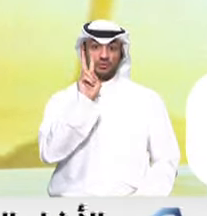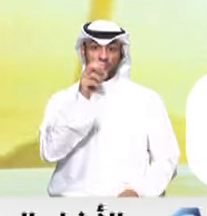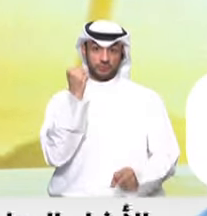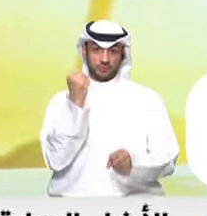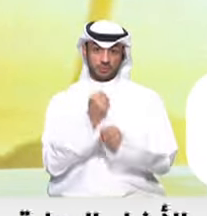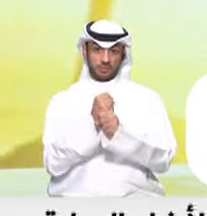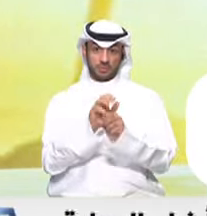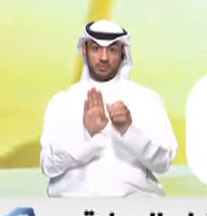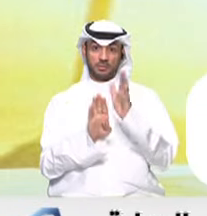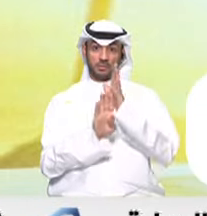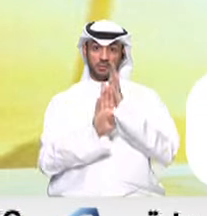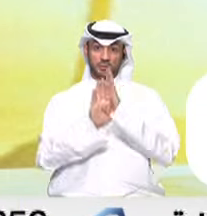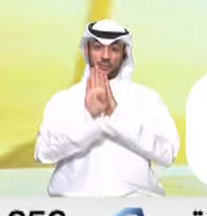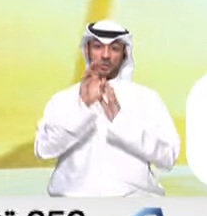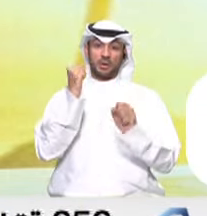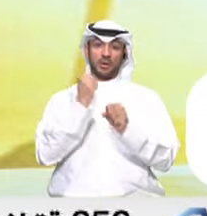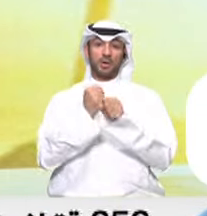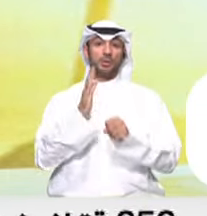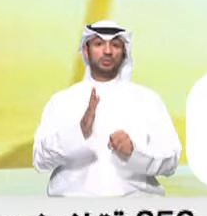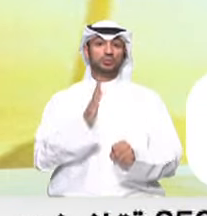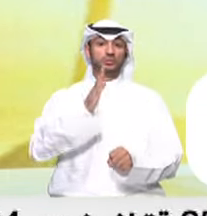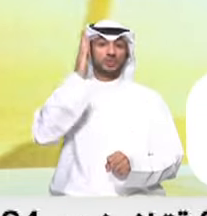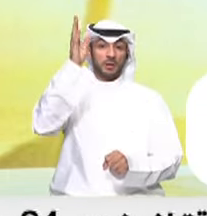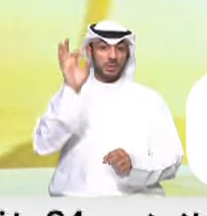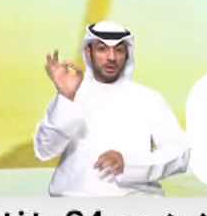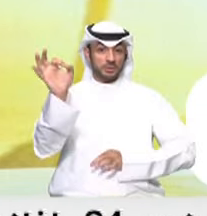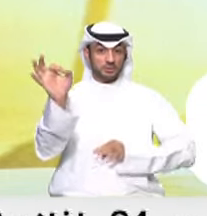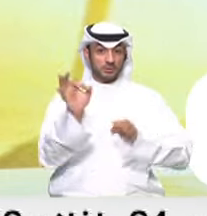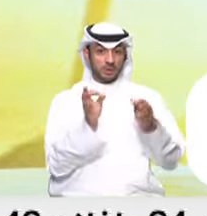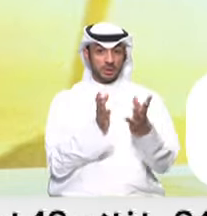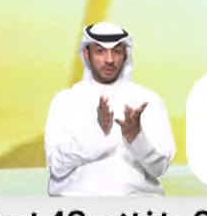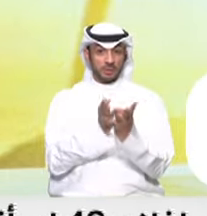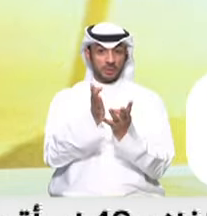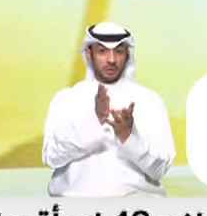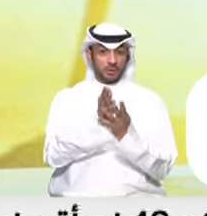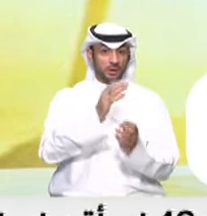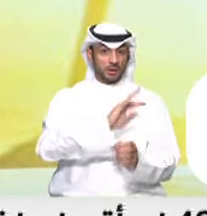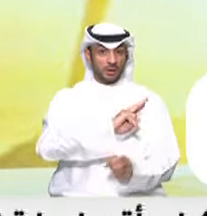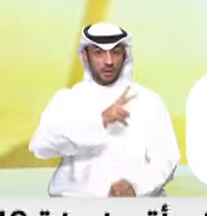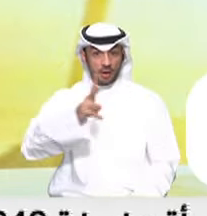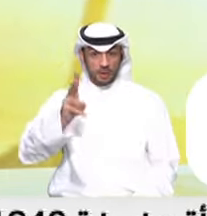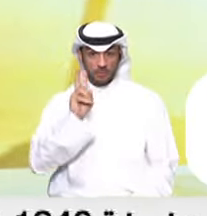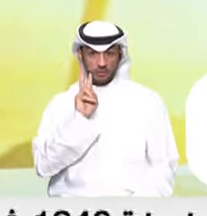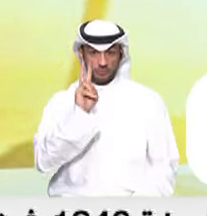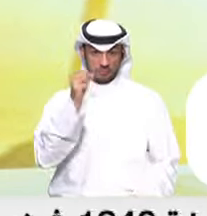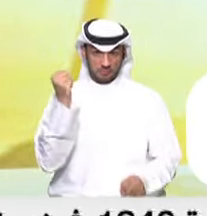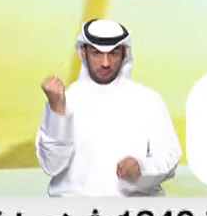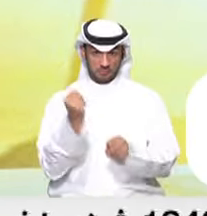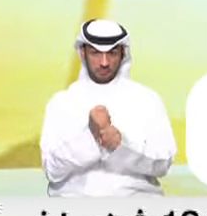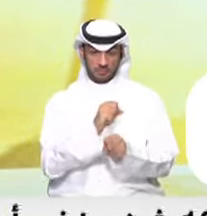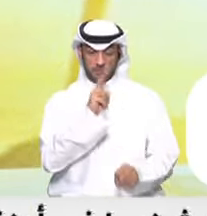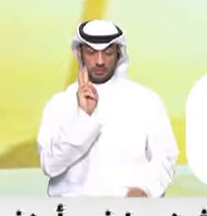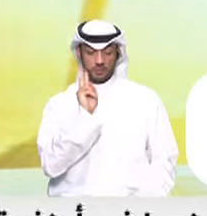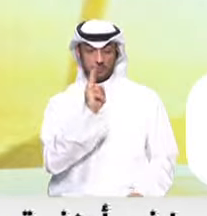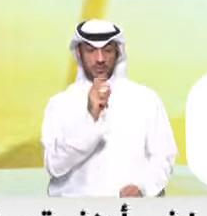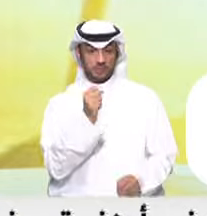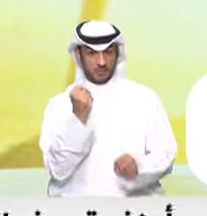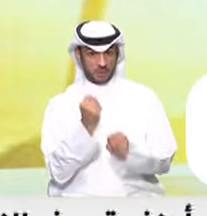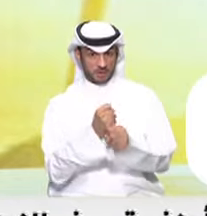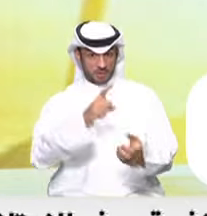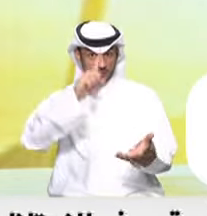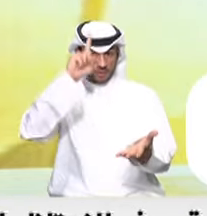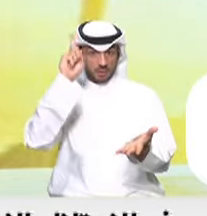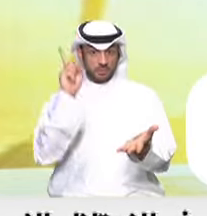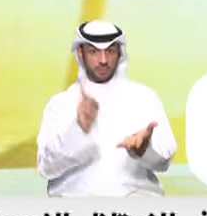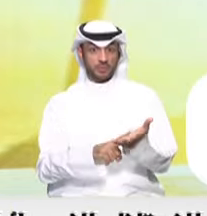بناء دولة المستقبل ورسم سياستها بتوازن وتميز اتسم بالعزم والحزم